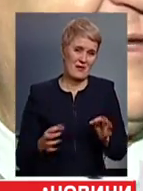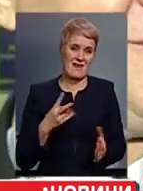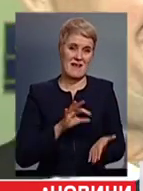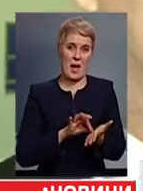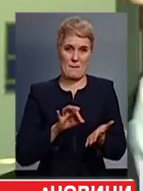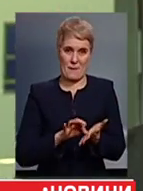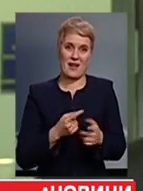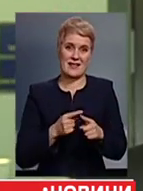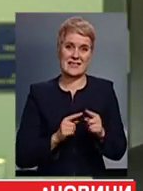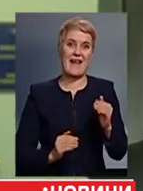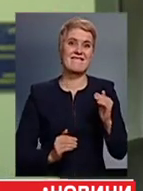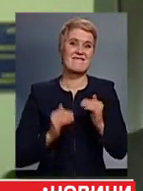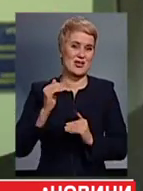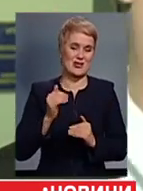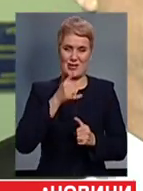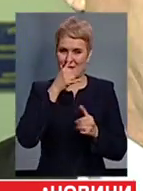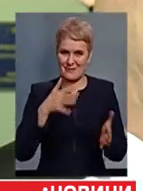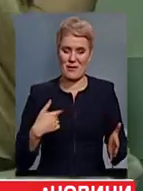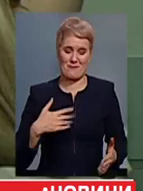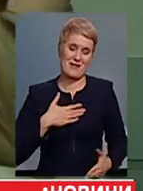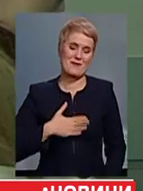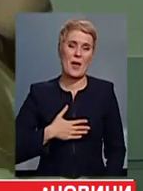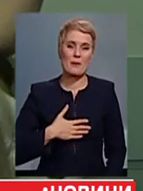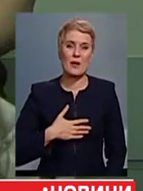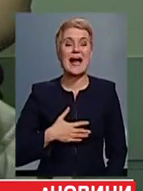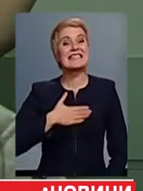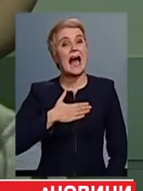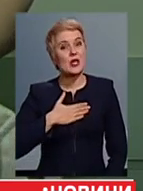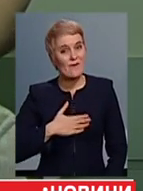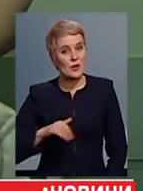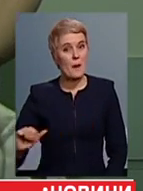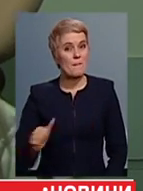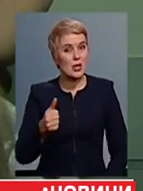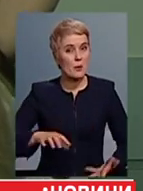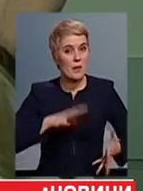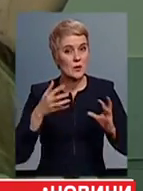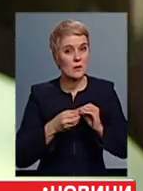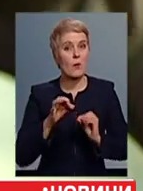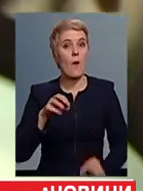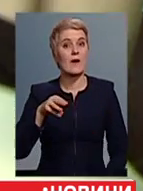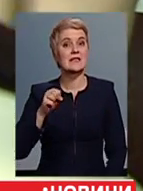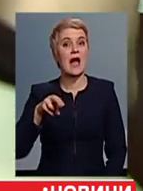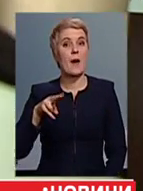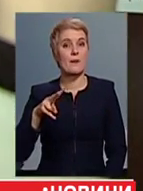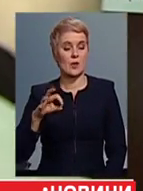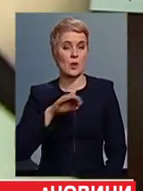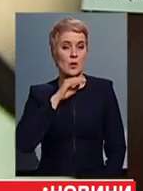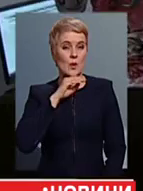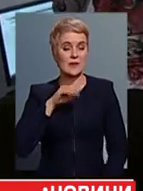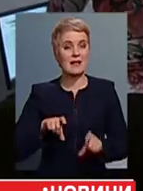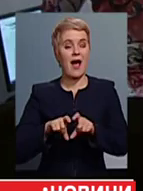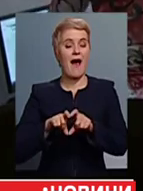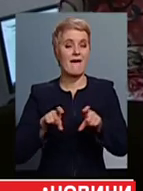бали ми набрали, вище не можна набрати, тому мені дуже приємно. Задоволений своїм першим результатом і Олександр Остапенко, доцент кафедри європейської